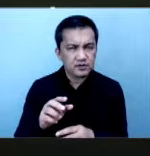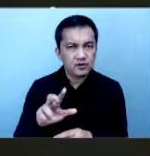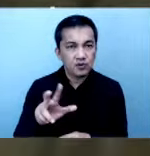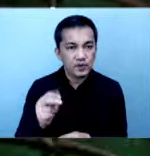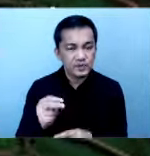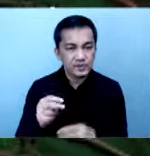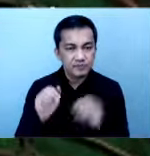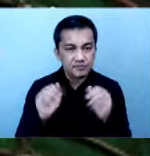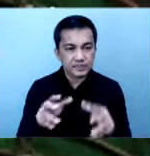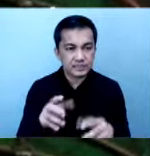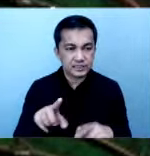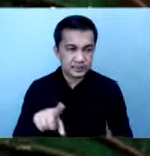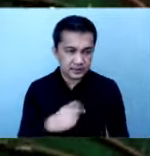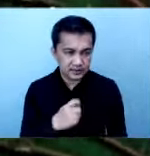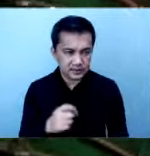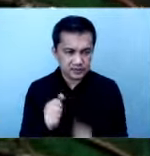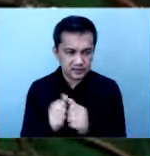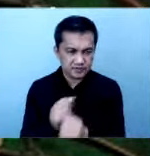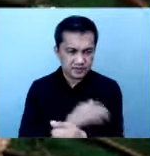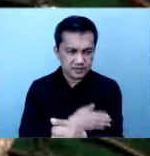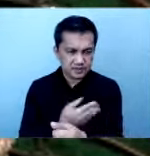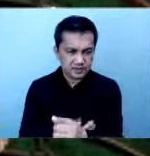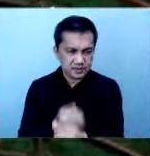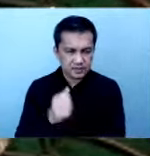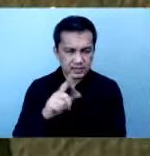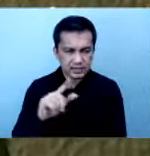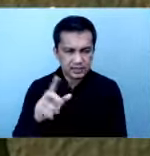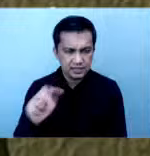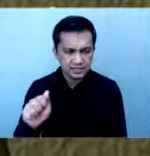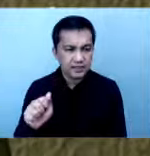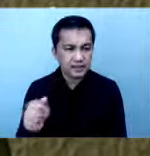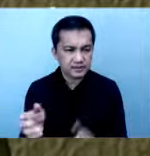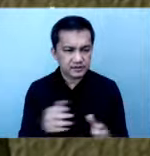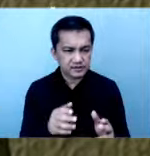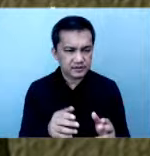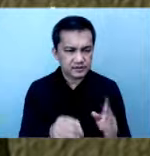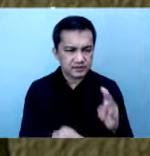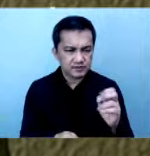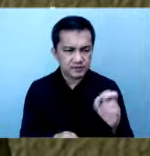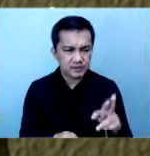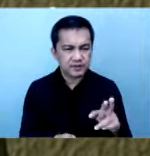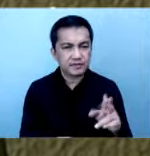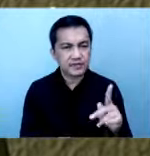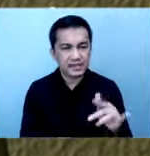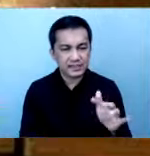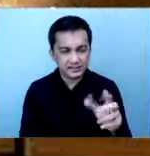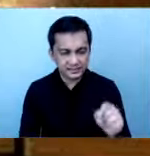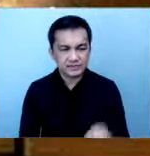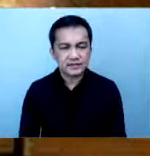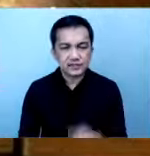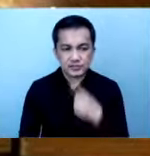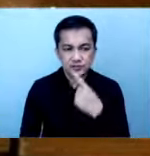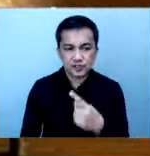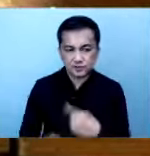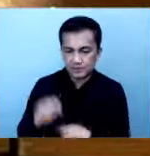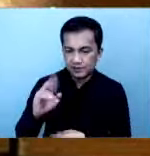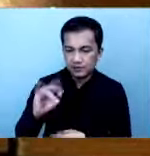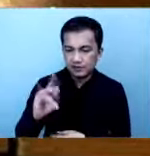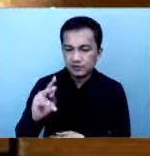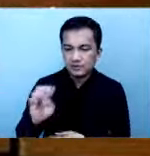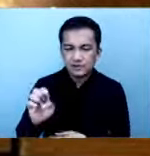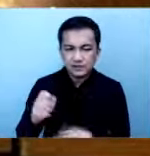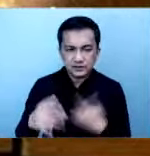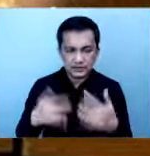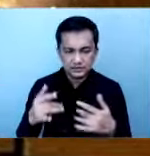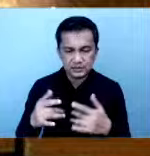Kasama dito ni Claudine ang anak niya si Ariana at ang rising star na si Beaver Magtalas. Chika ni Claudine, na-excite siya nang malaman